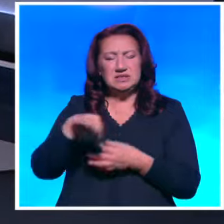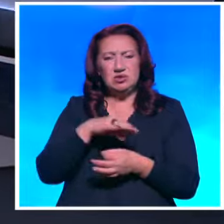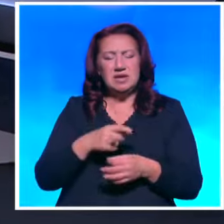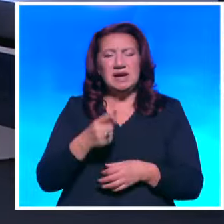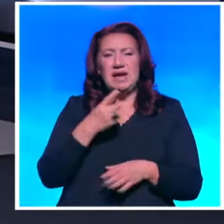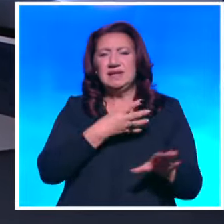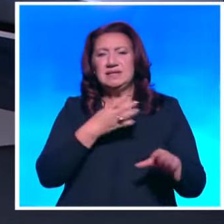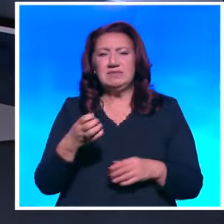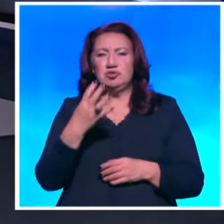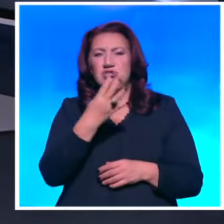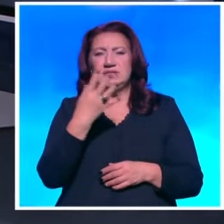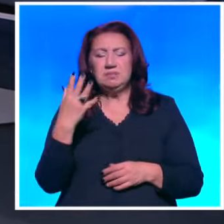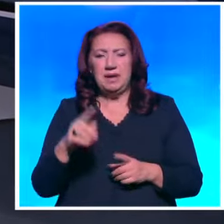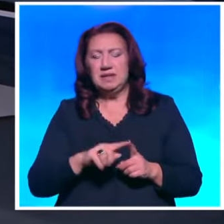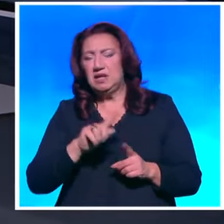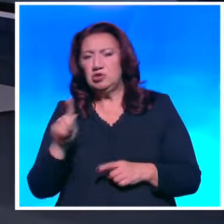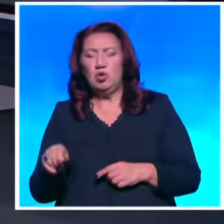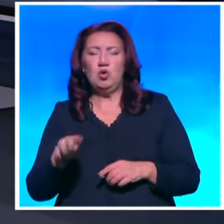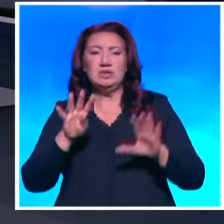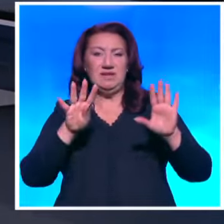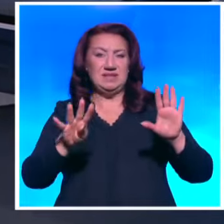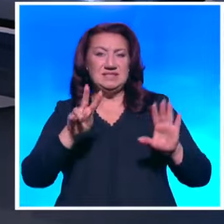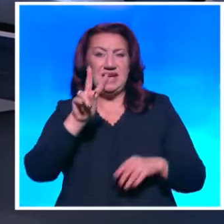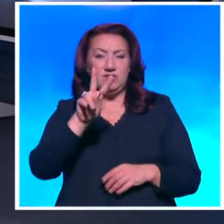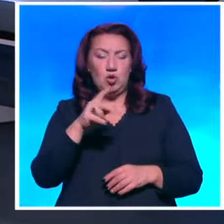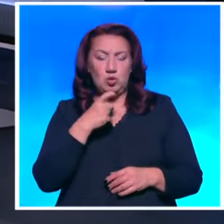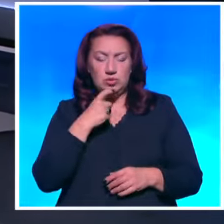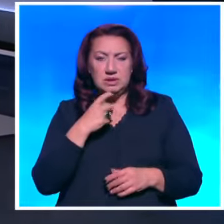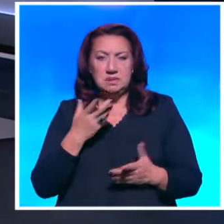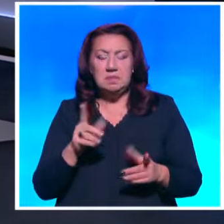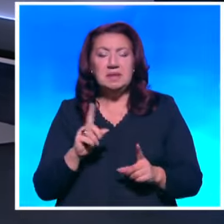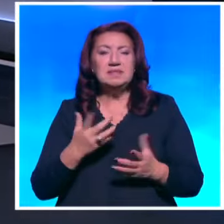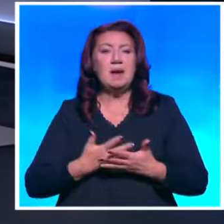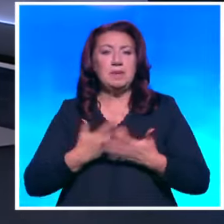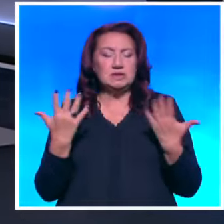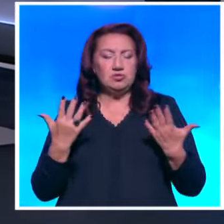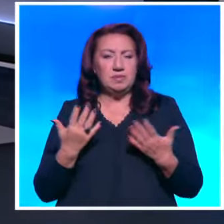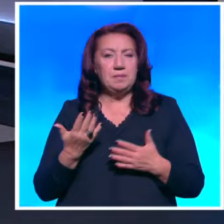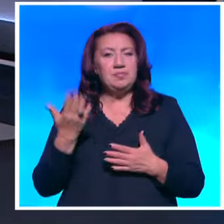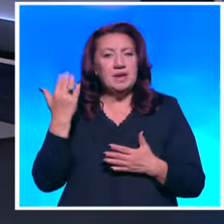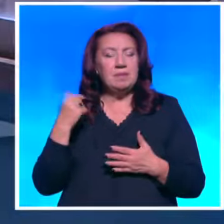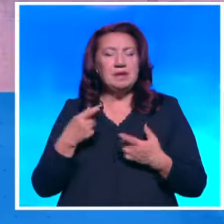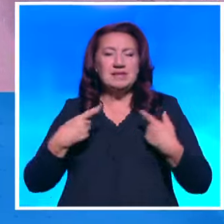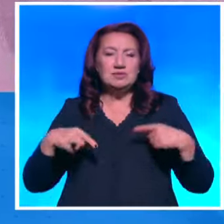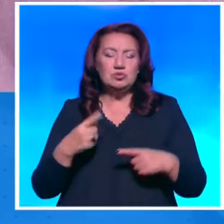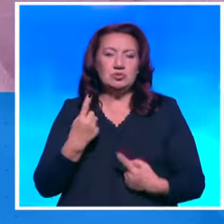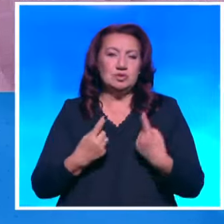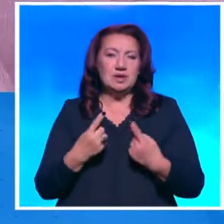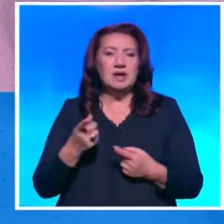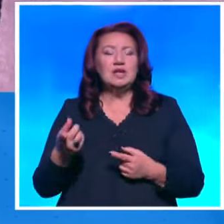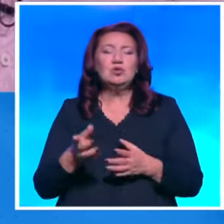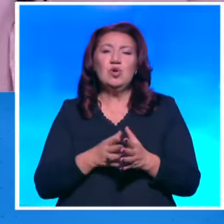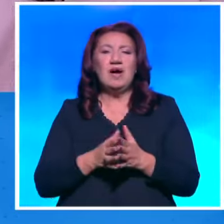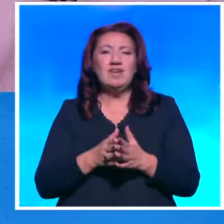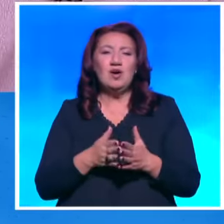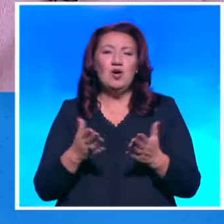1992, в който този празник не се е празнувал. Какво, ако го няма този ден? Ние се пошегувахме преди историята, че тогава хората са били явно събудени, затова не е